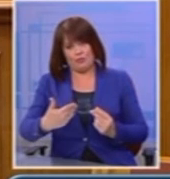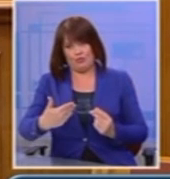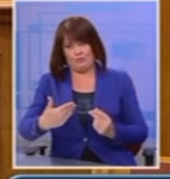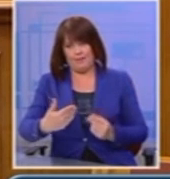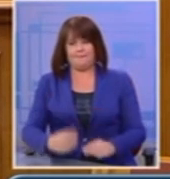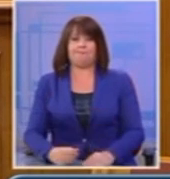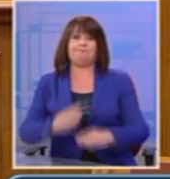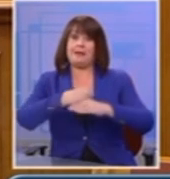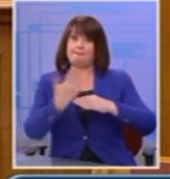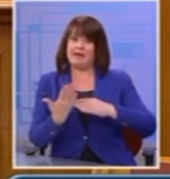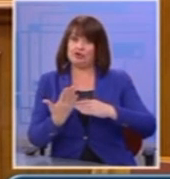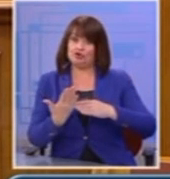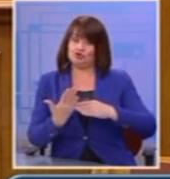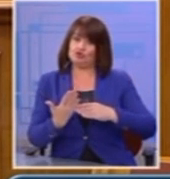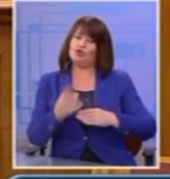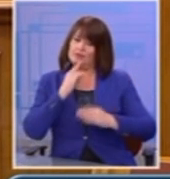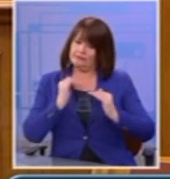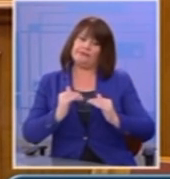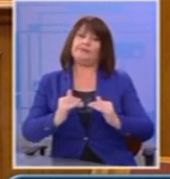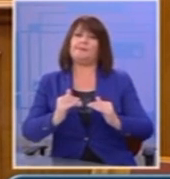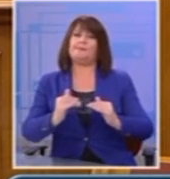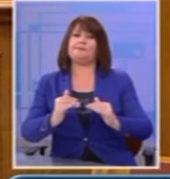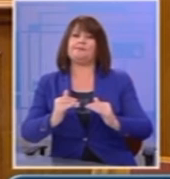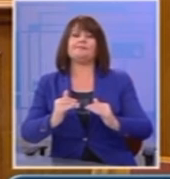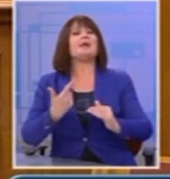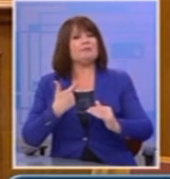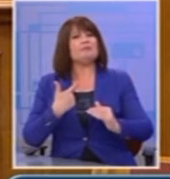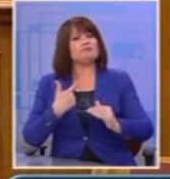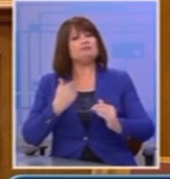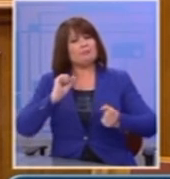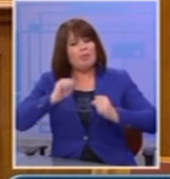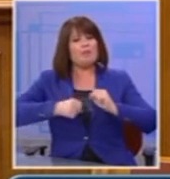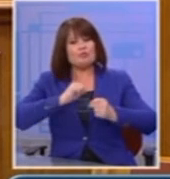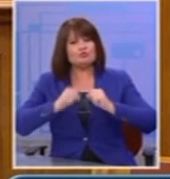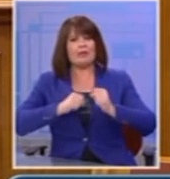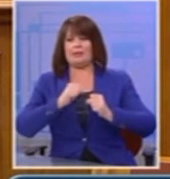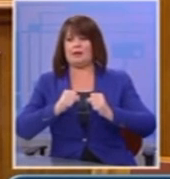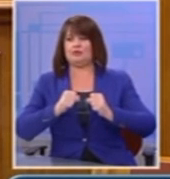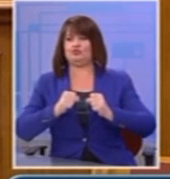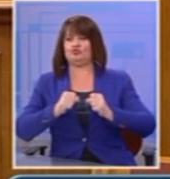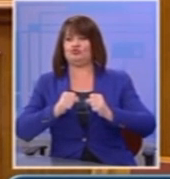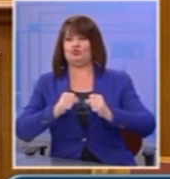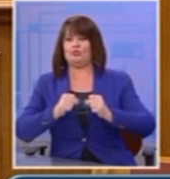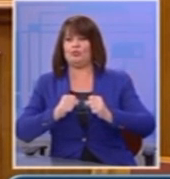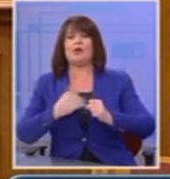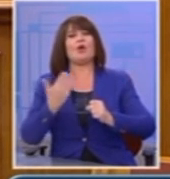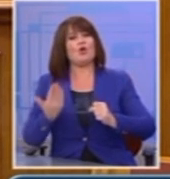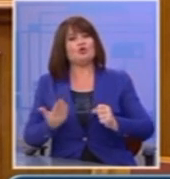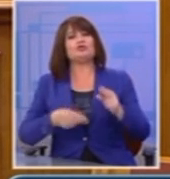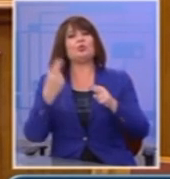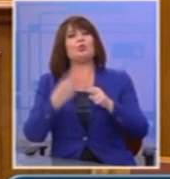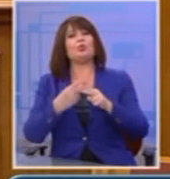Το ΠΑΣΟΚ ήταν, είναι και θα παραμείνει στην πρώτη γραμμή της προσπάθειας για να κατοχυρωθεί το